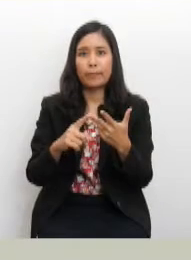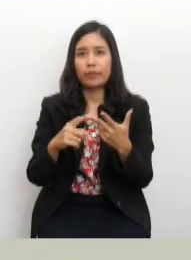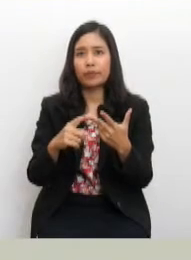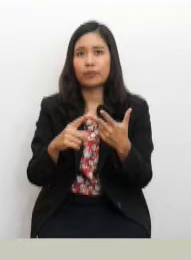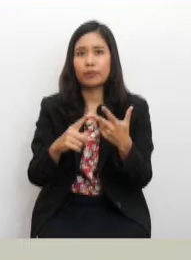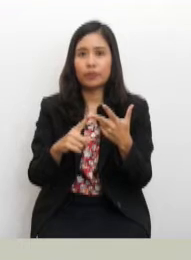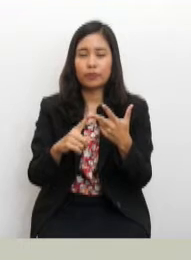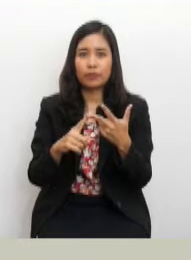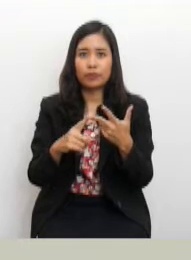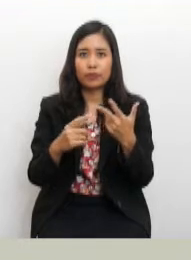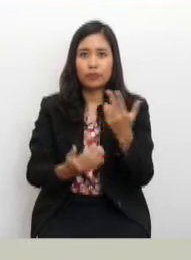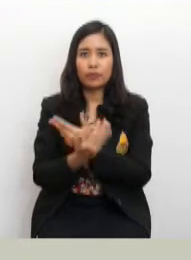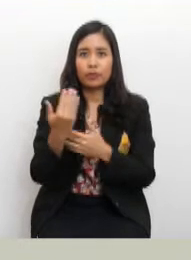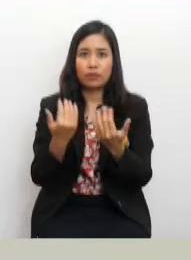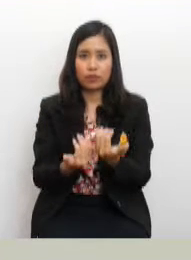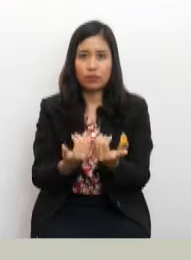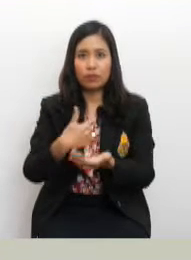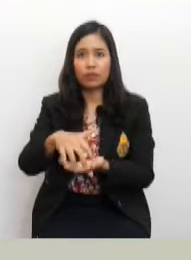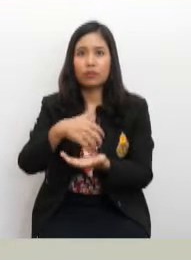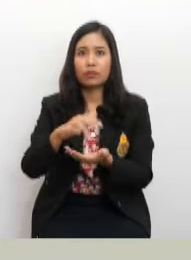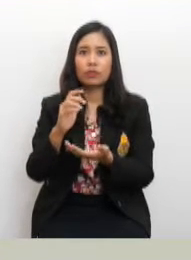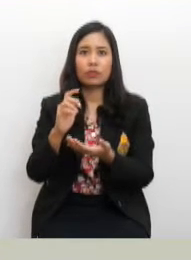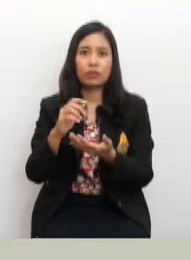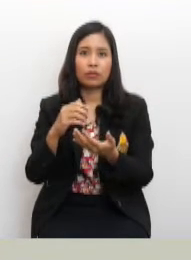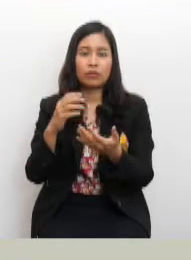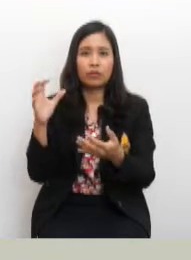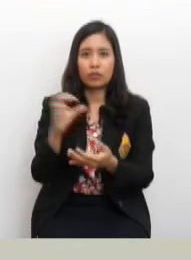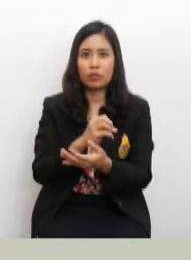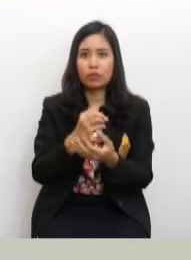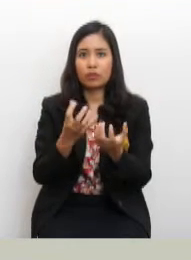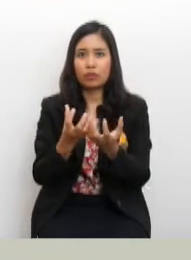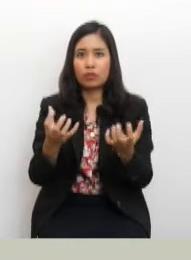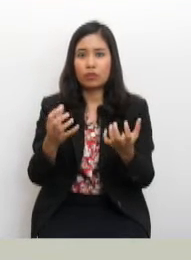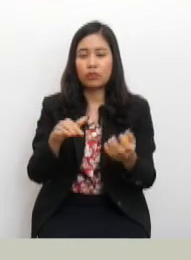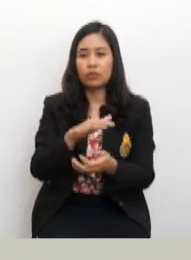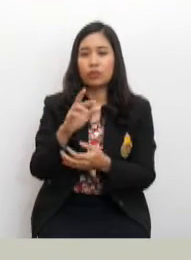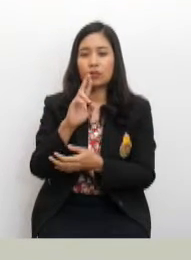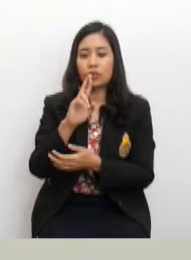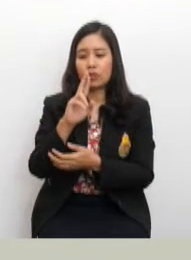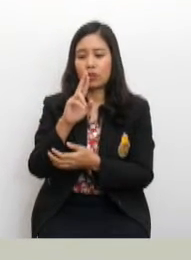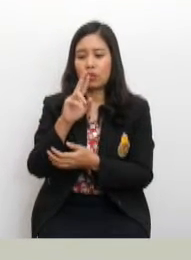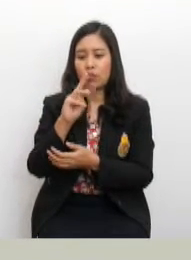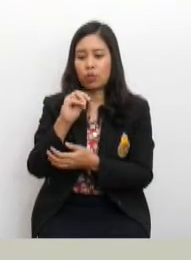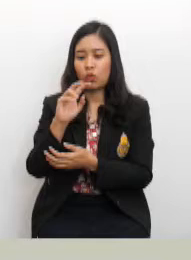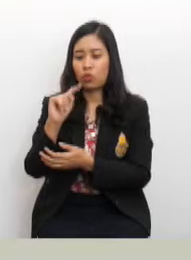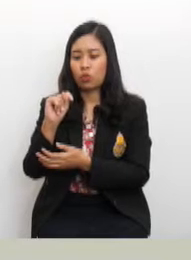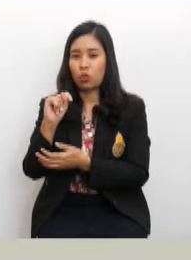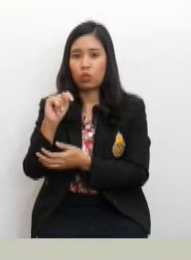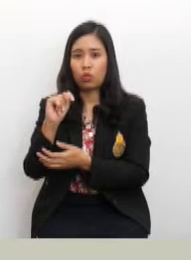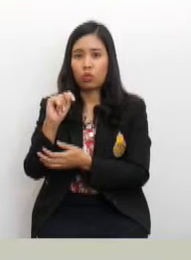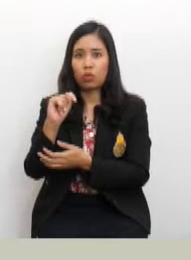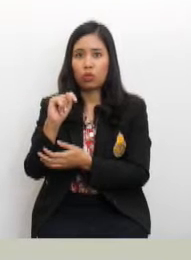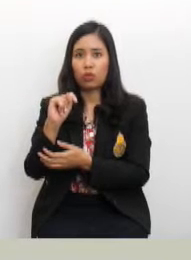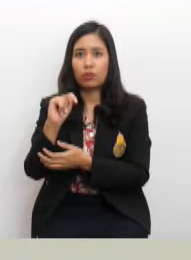และก็ท้อทีโอกาสนะครับได้นำสิ่งที่ท่านรัฐมนตรีหน้าท่านตรีนุช